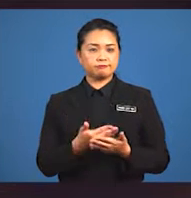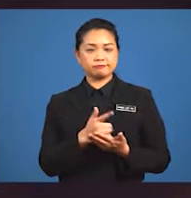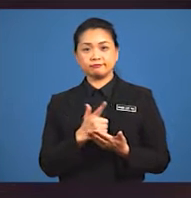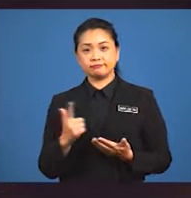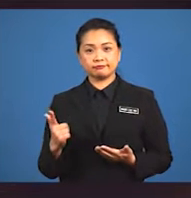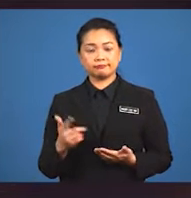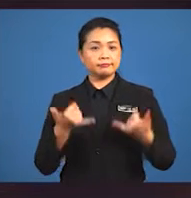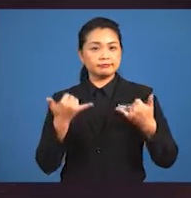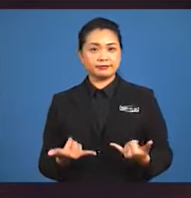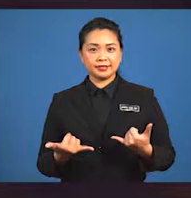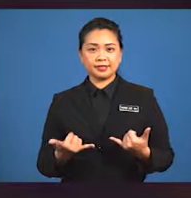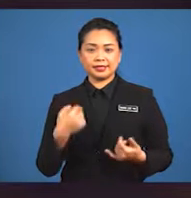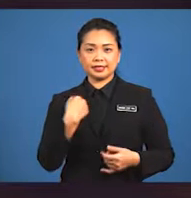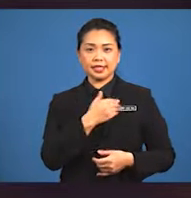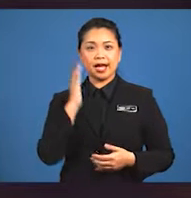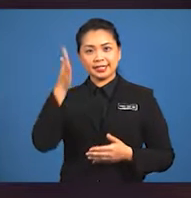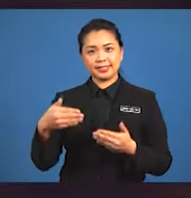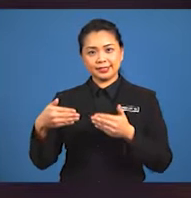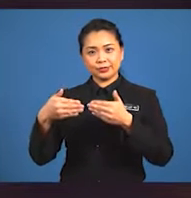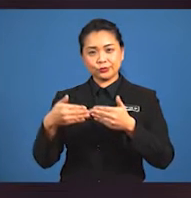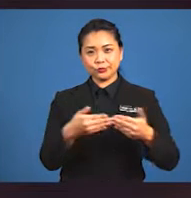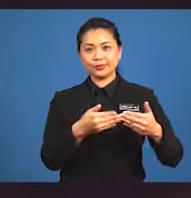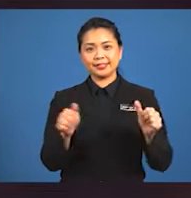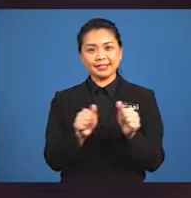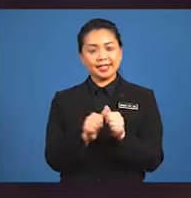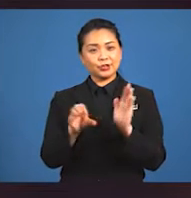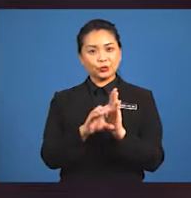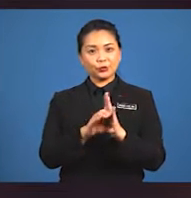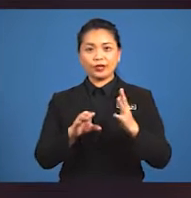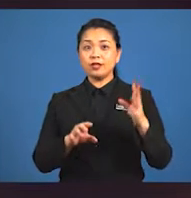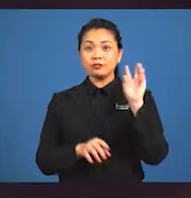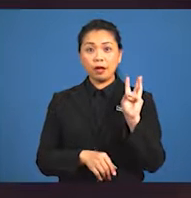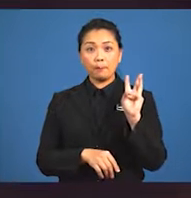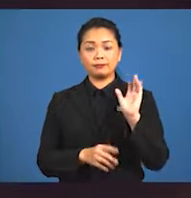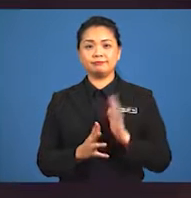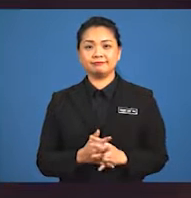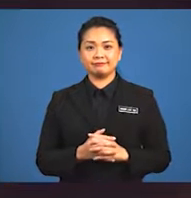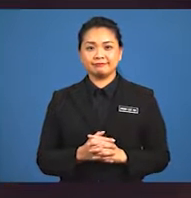Baiklah murid-murid, sekarang kita akan teruskan ke contoh yang keenam.